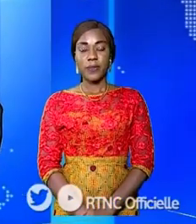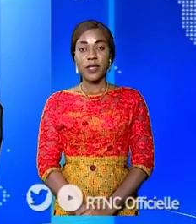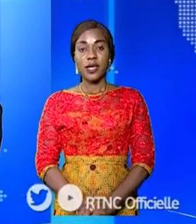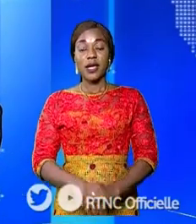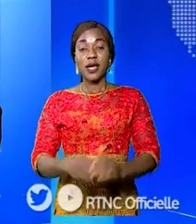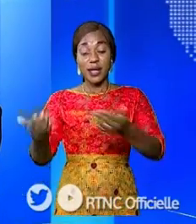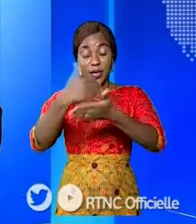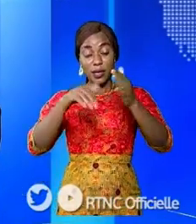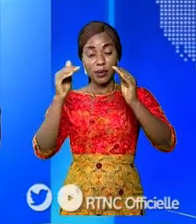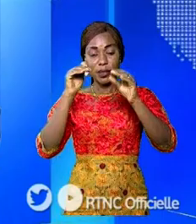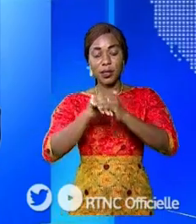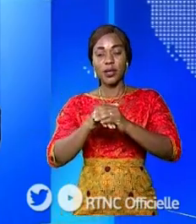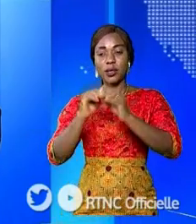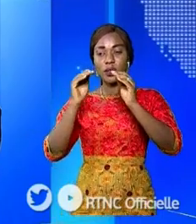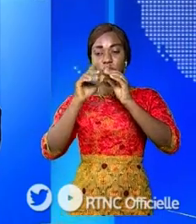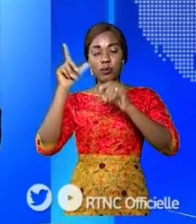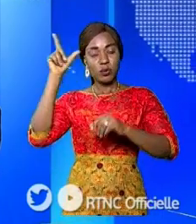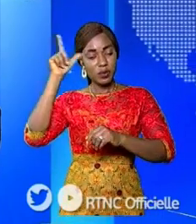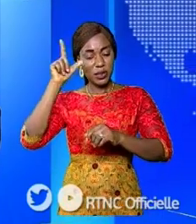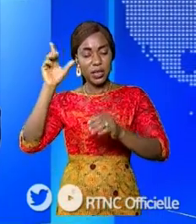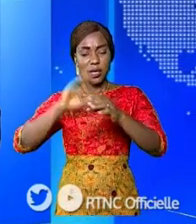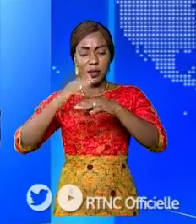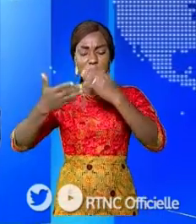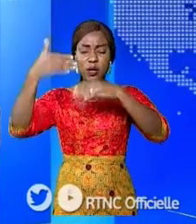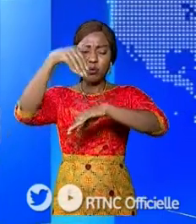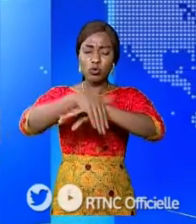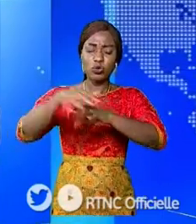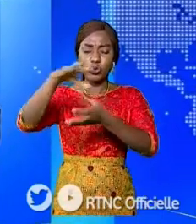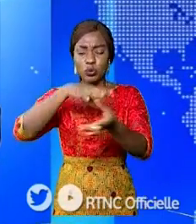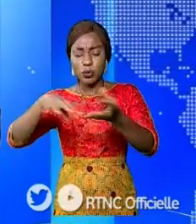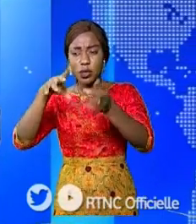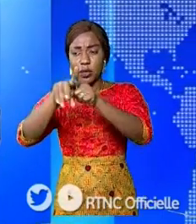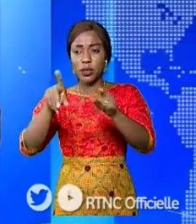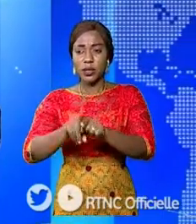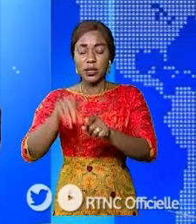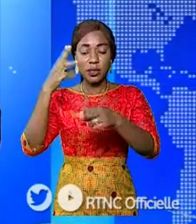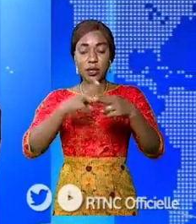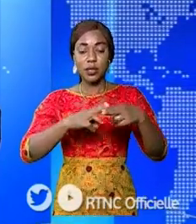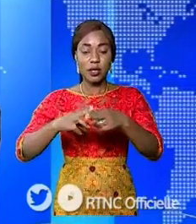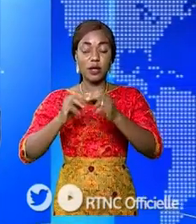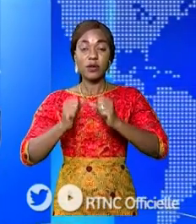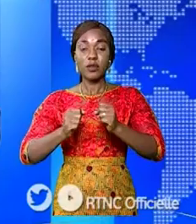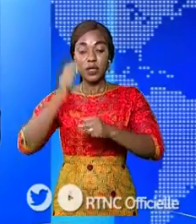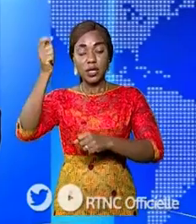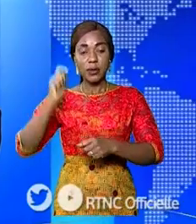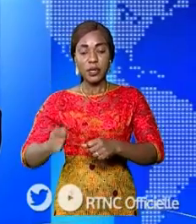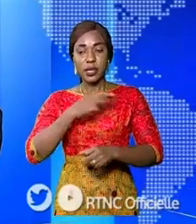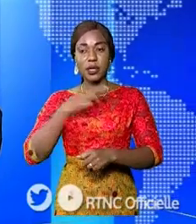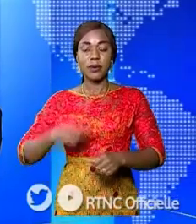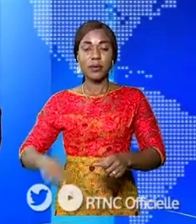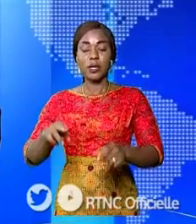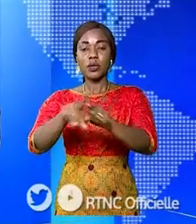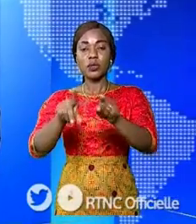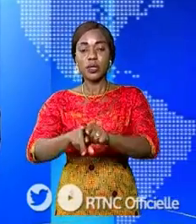Le calme est revenu à Lubumbashi après une nuit d'agitation. La situation est sous contrôle des forces armées de la République qui ont